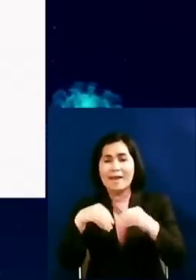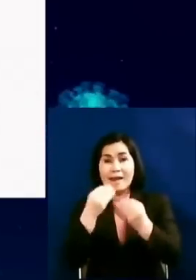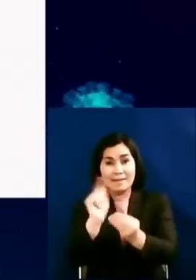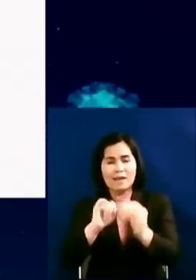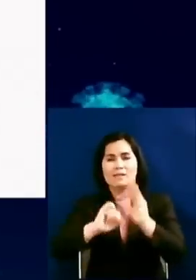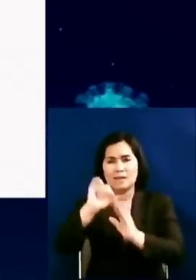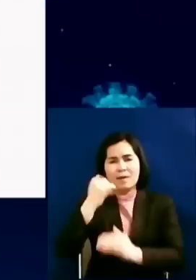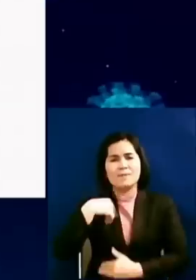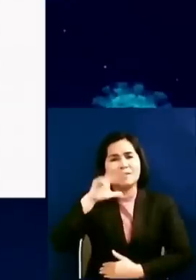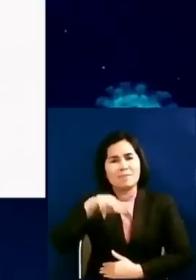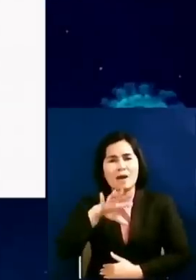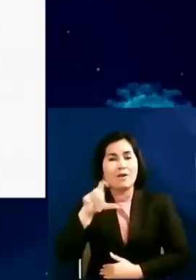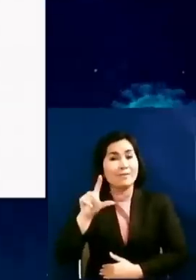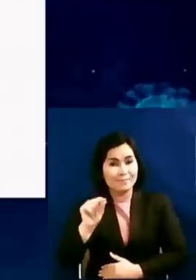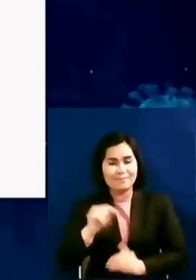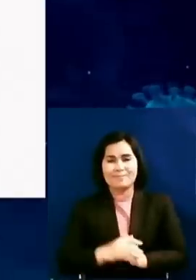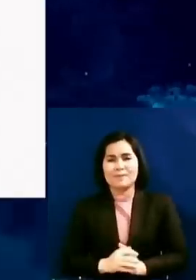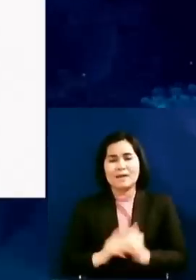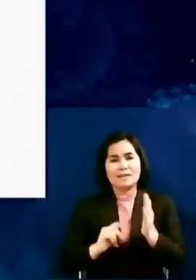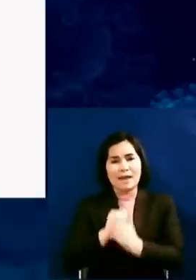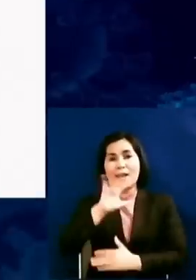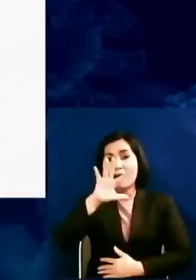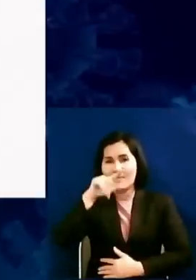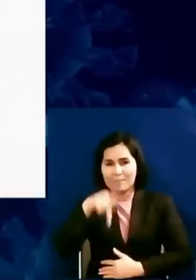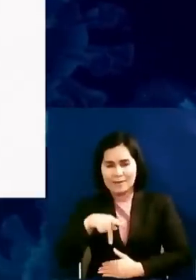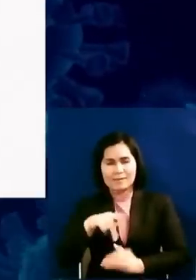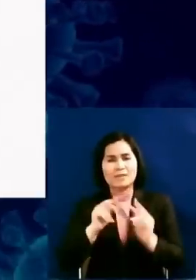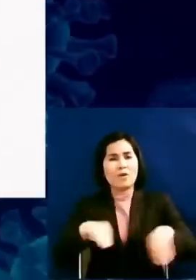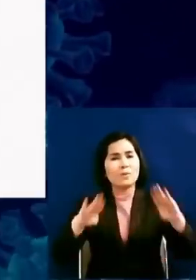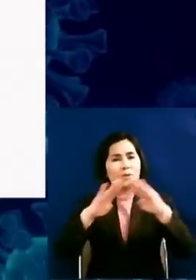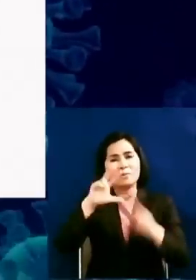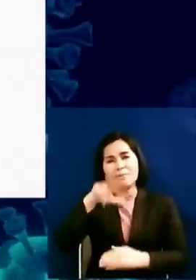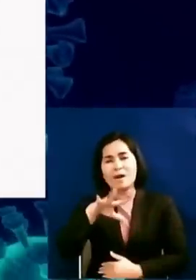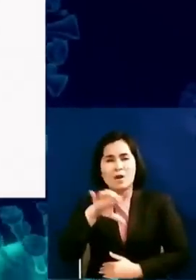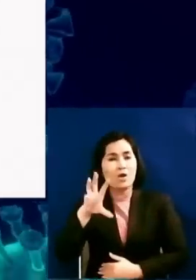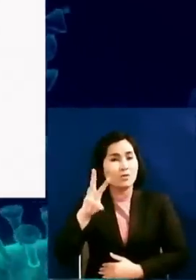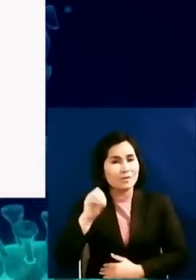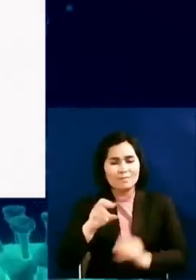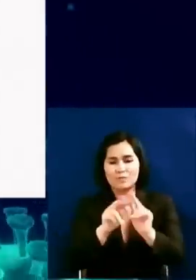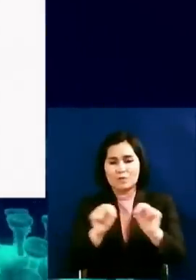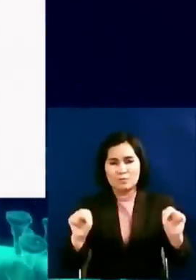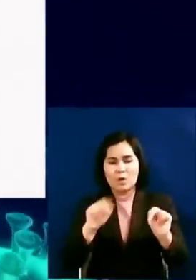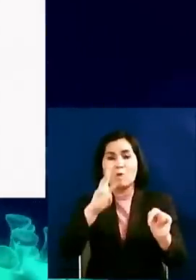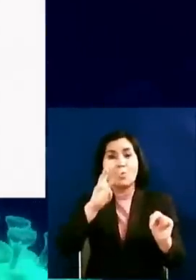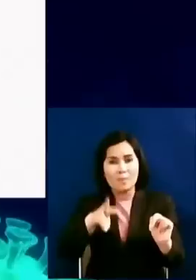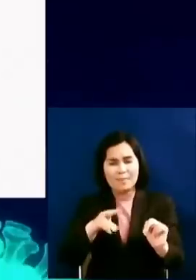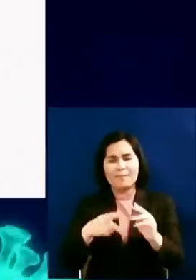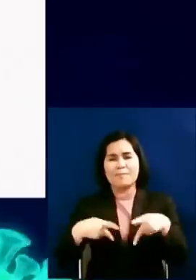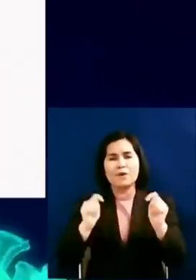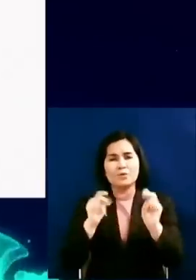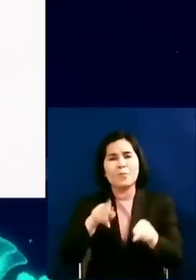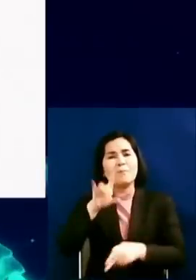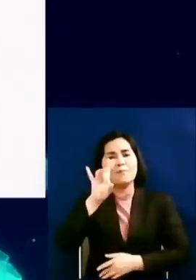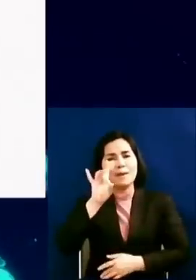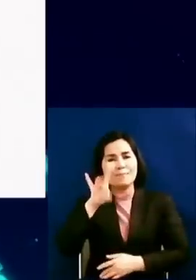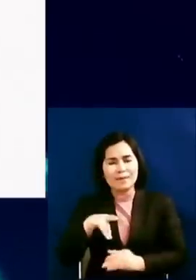ใหม่ 3,520 โดสนะครับจังหวัดตาก 5,000 นครปฐม 3,560 นนทบุรี 6,000 ปทุมธานี